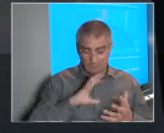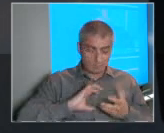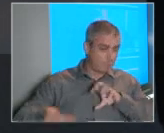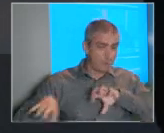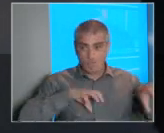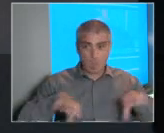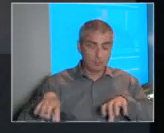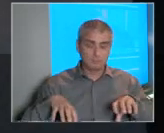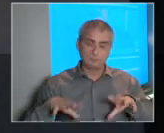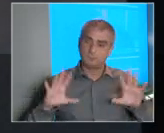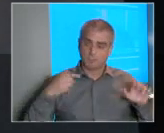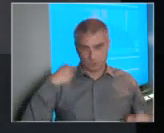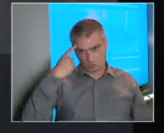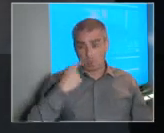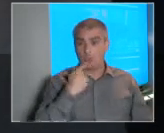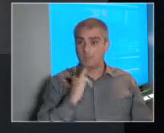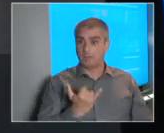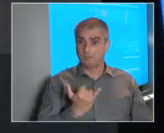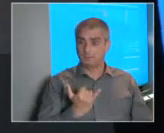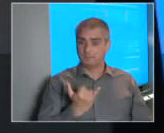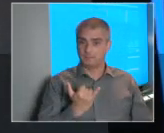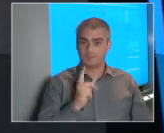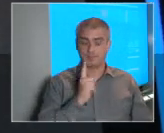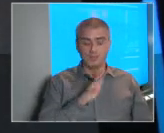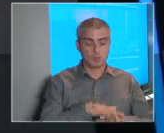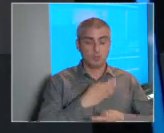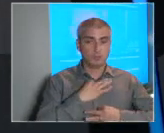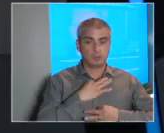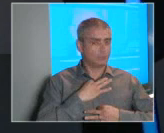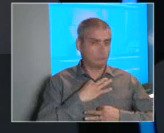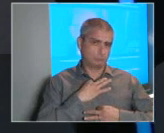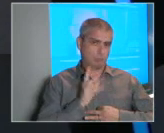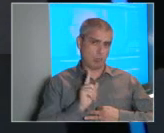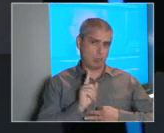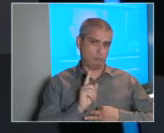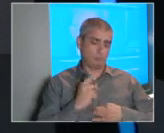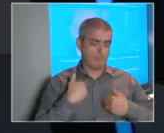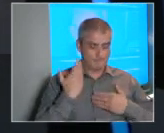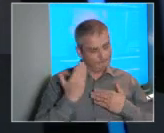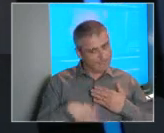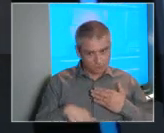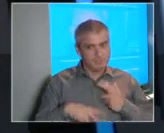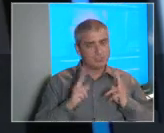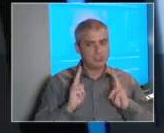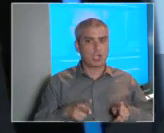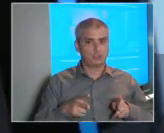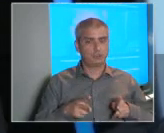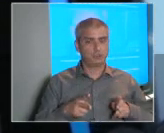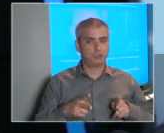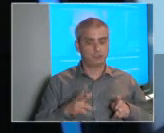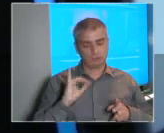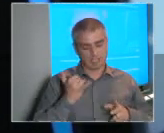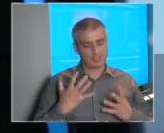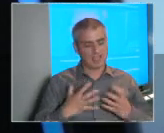ומפולגת, ואני יודע שאומרים את זה, התחושה שלי שלא, שאנחנו בסוף יש איזשהו